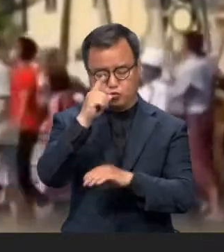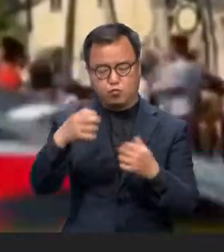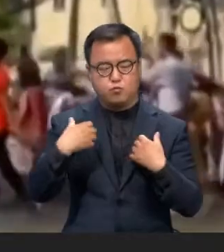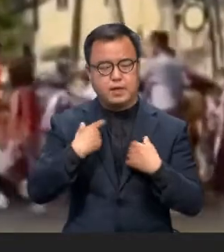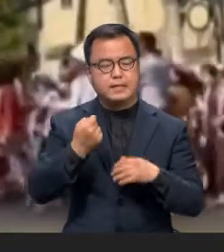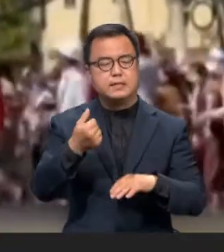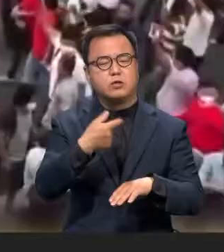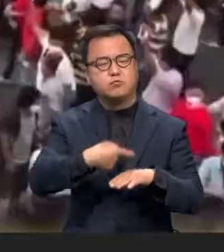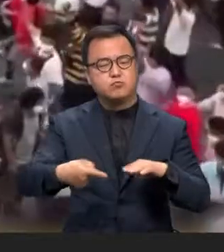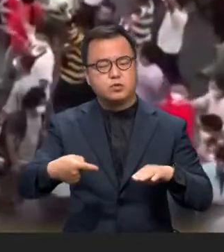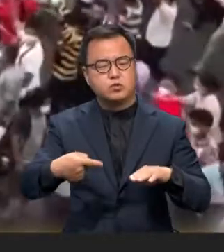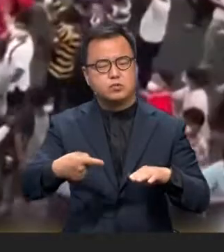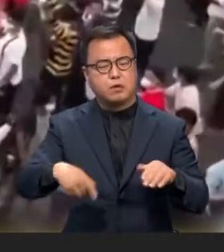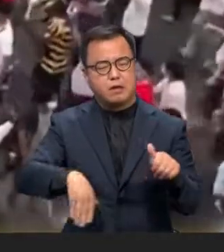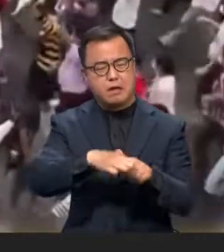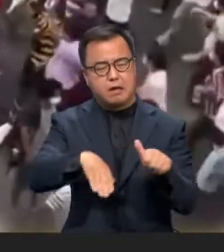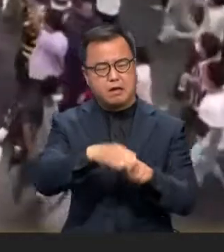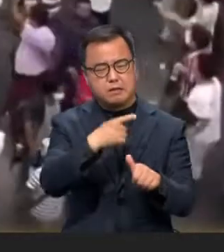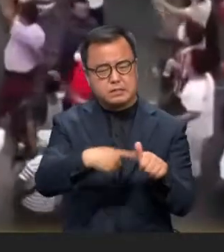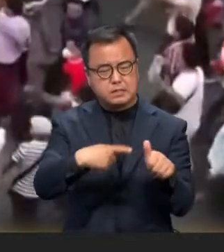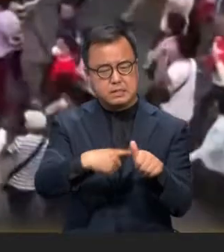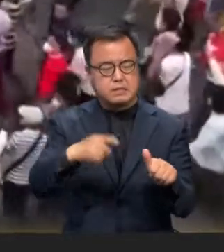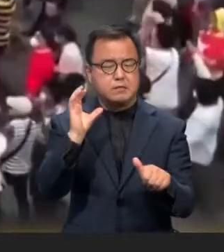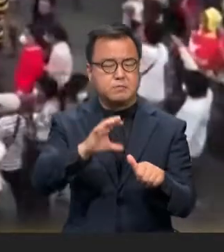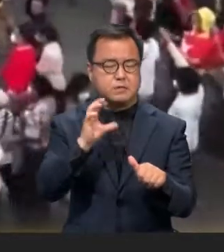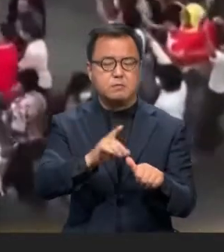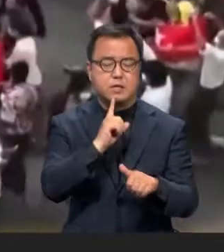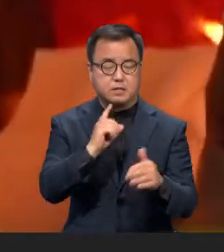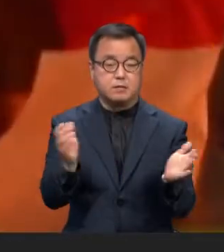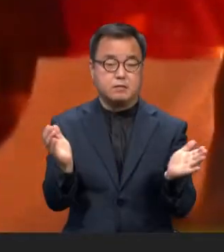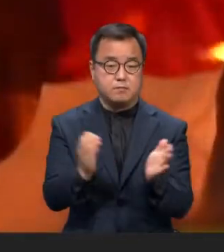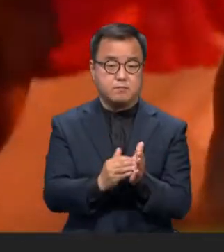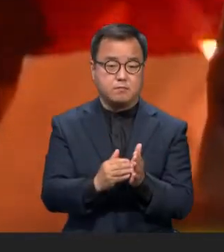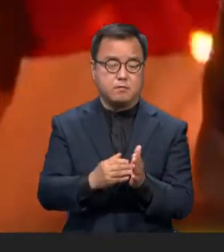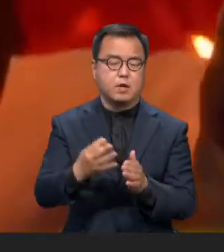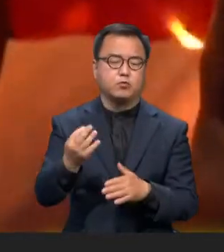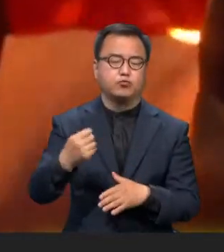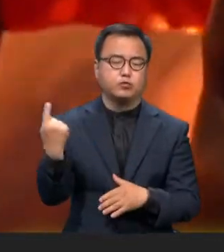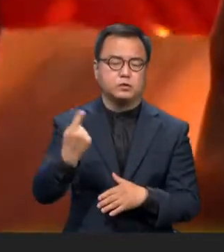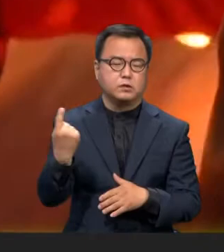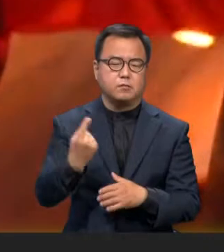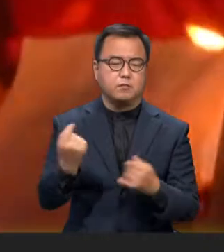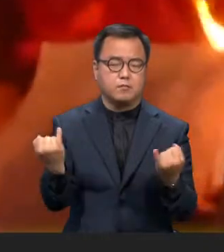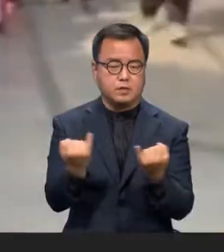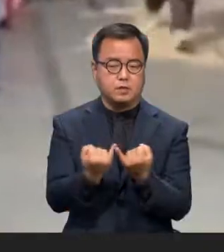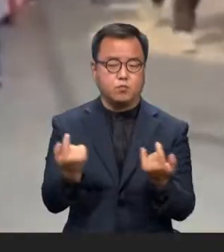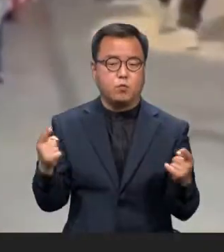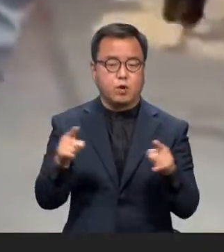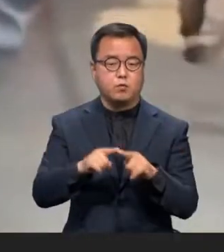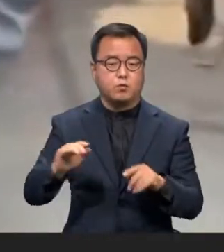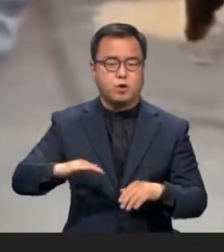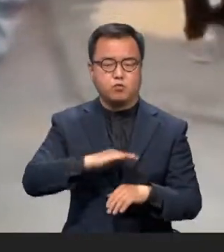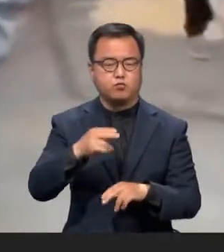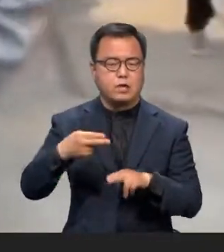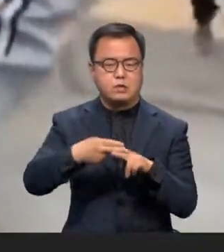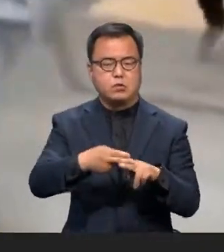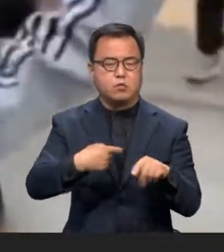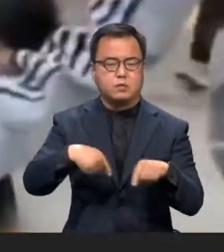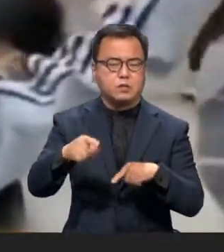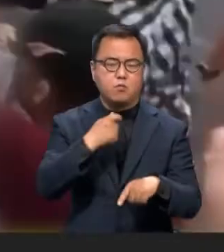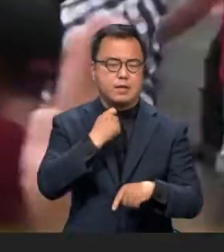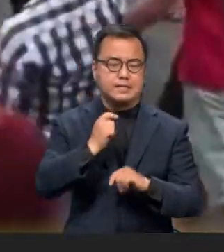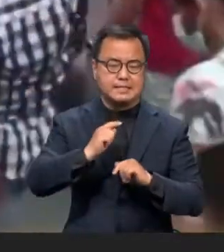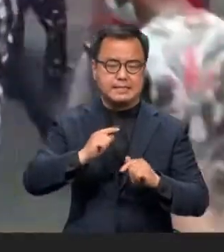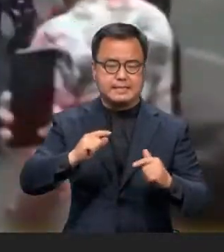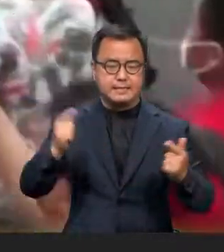비판하는 활동을 펼치기도 했는데요. 현지 매체는 수천 명의 여성들과 함께 우리는 독재를 원하지 않는다고 외치는